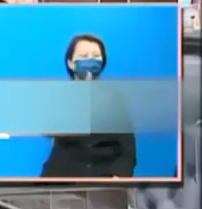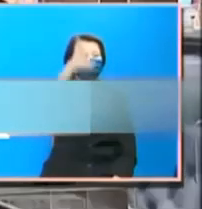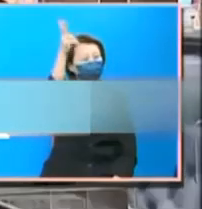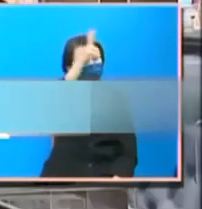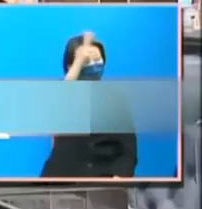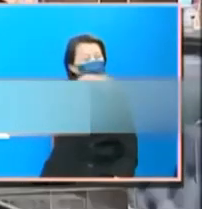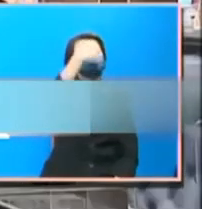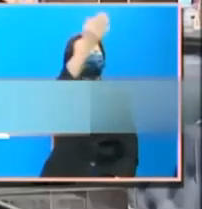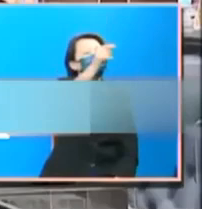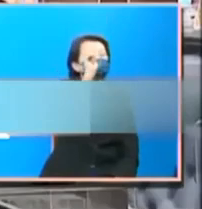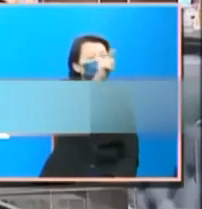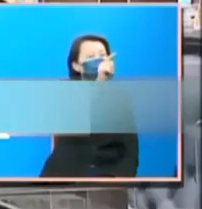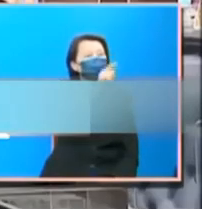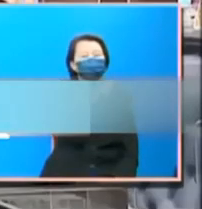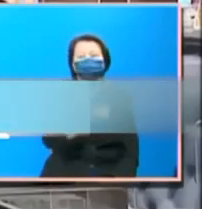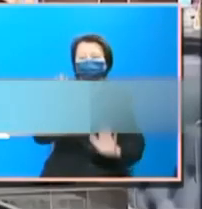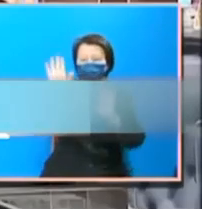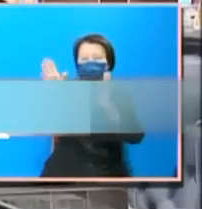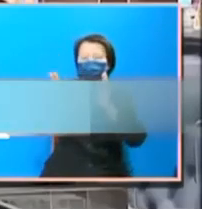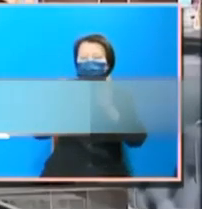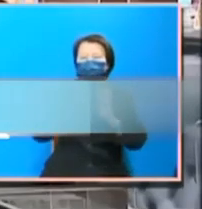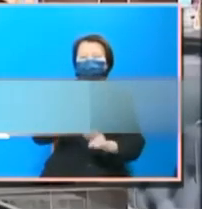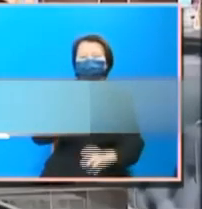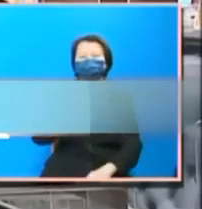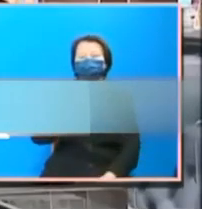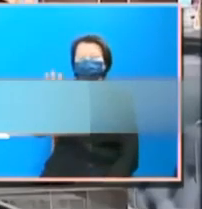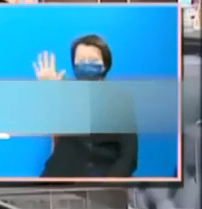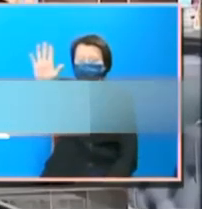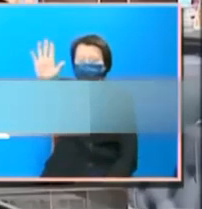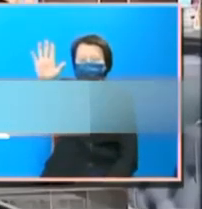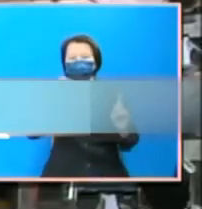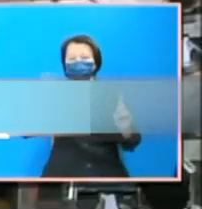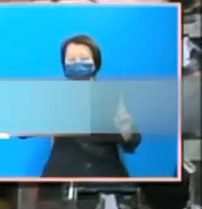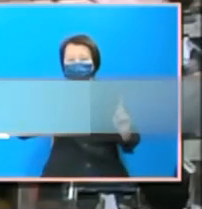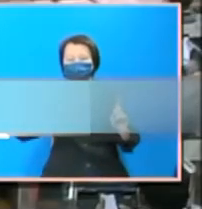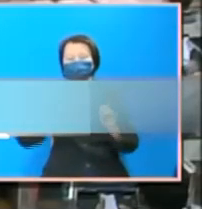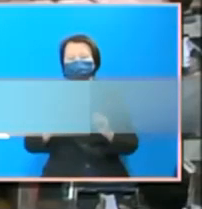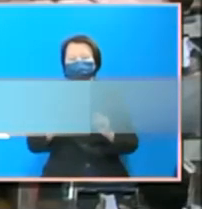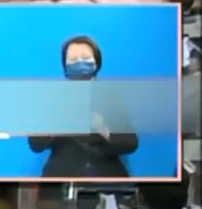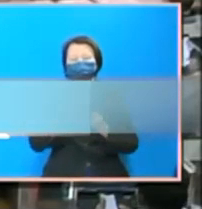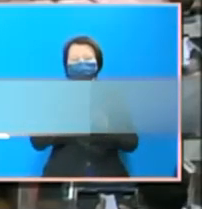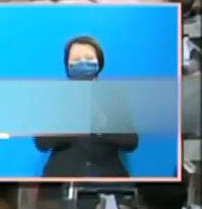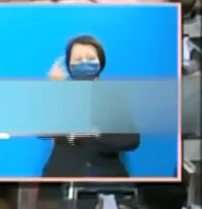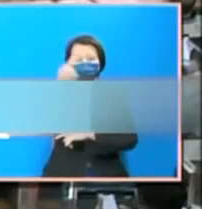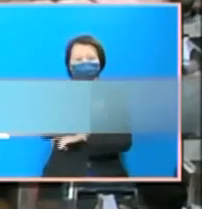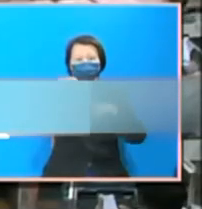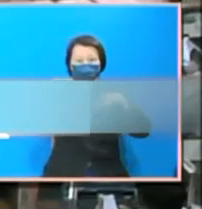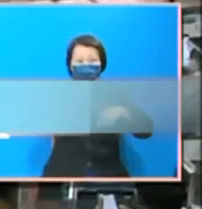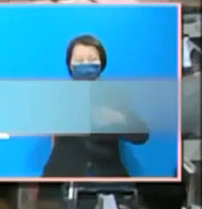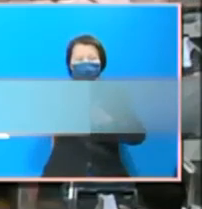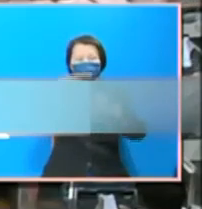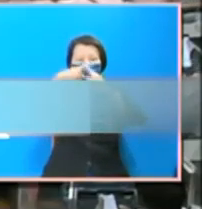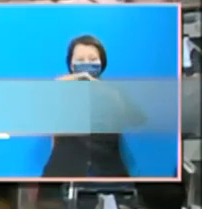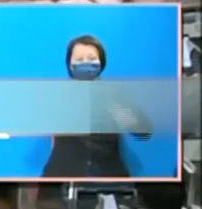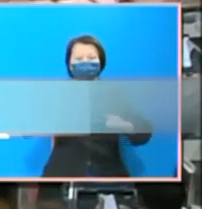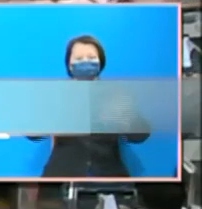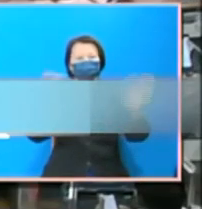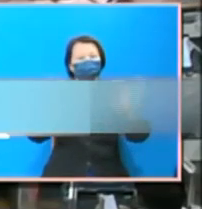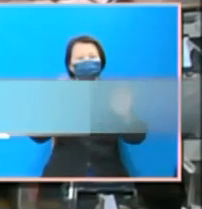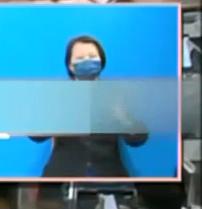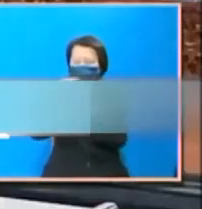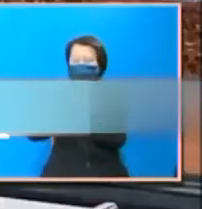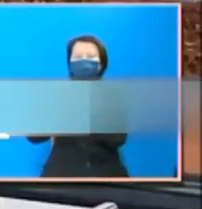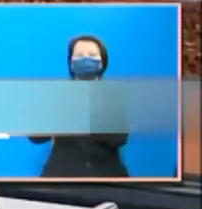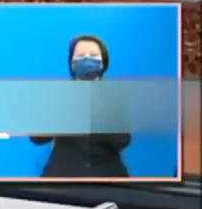ia akan tamat pada satu objek 2021 dan kerajaan juga telah membuat keputusan untuk tidak menasihati yang